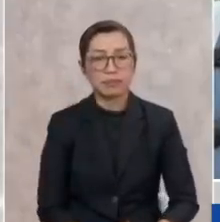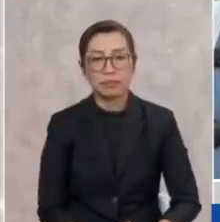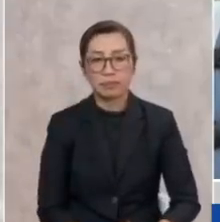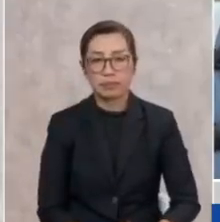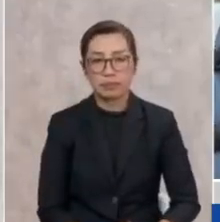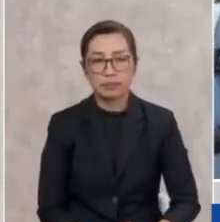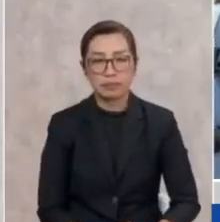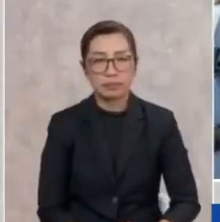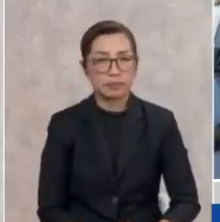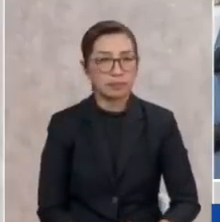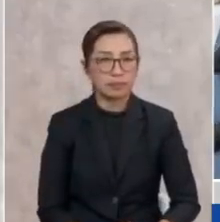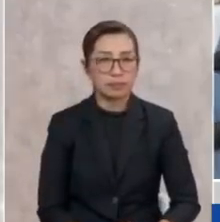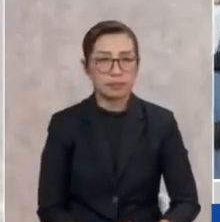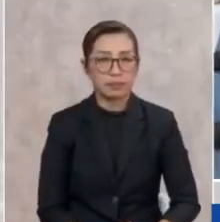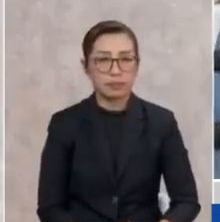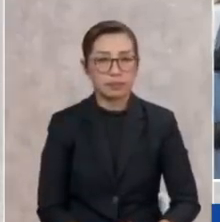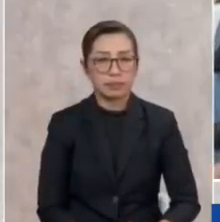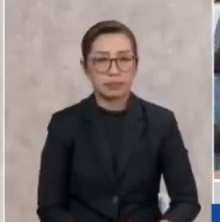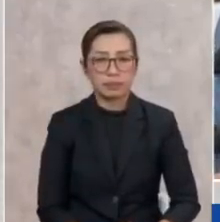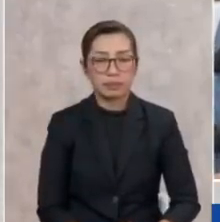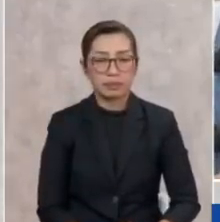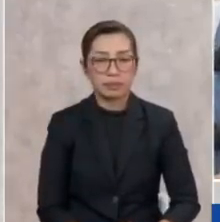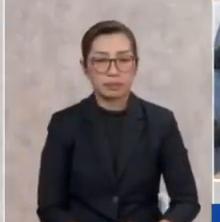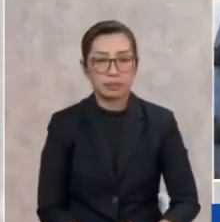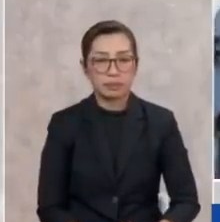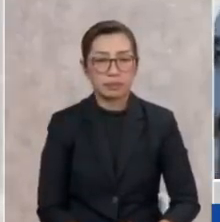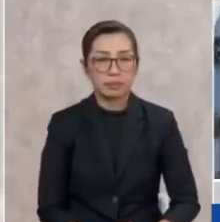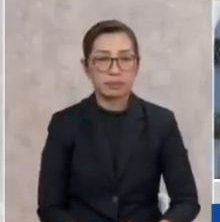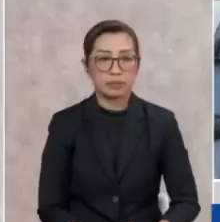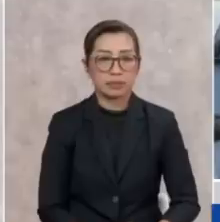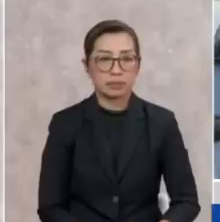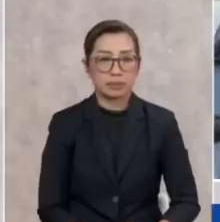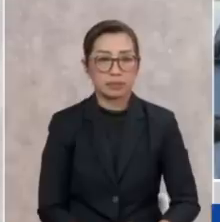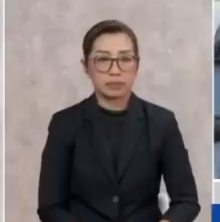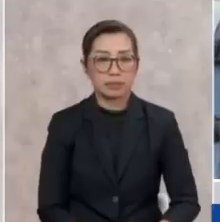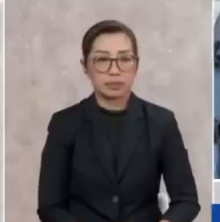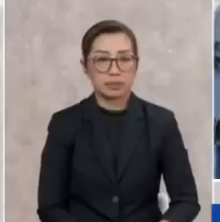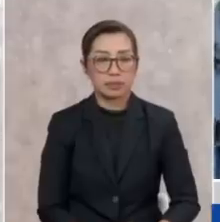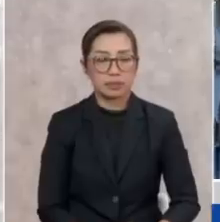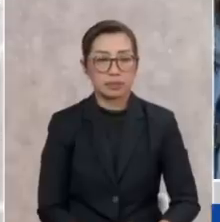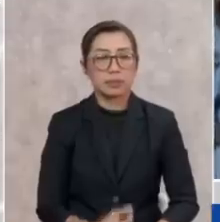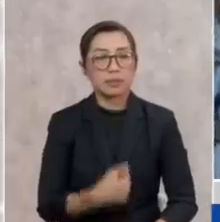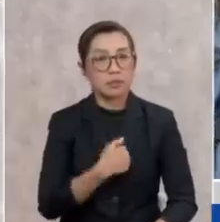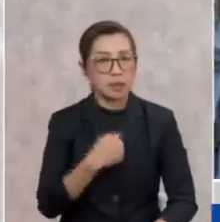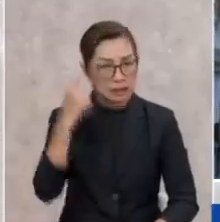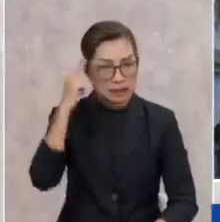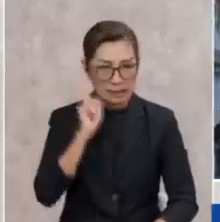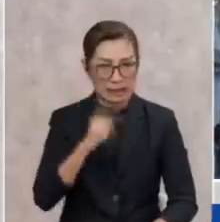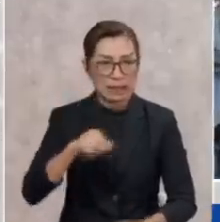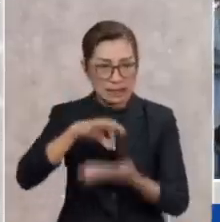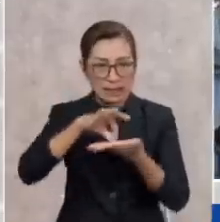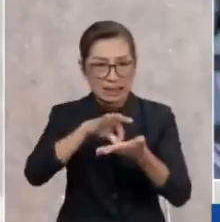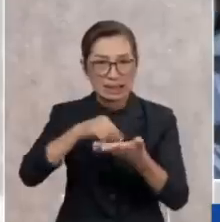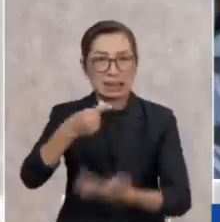มันใช้แรงเยอะเราไม่สามารถนั่งได้จริงๆให้ใช้ประสบการณ์ขับแล้วกันจะเชื่อ GPS ให้